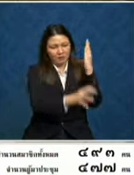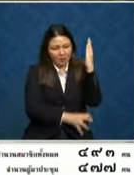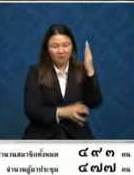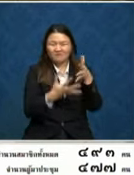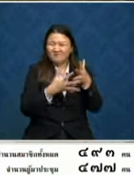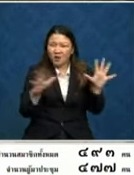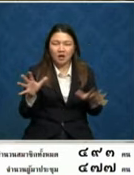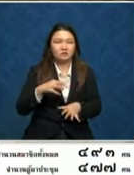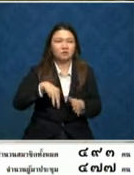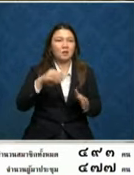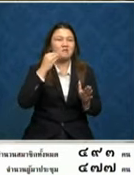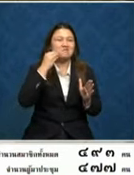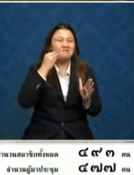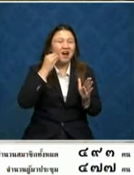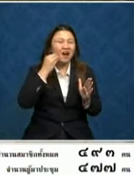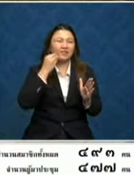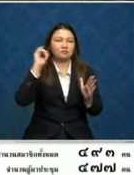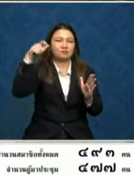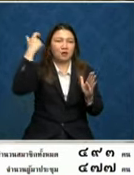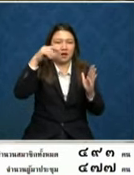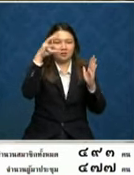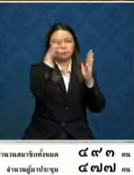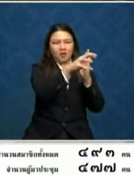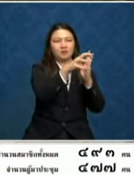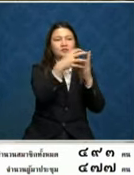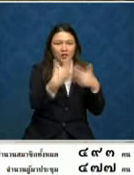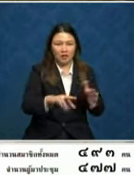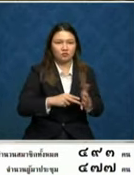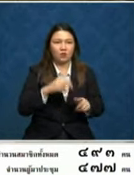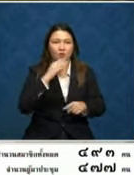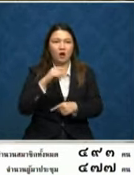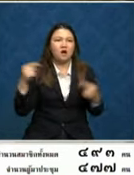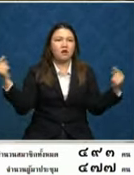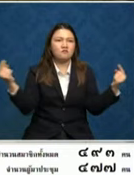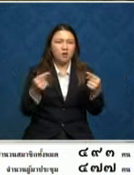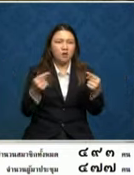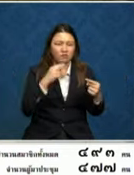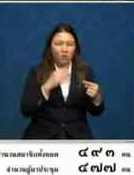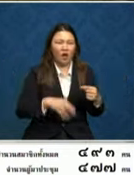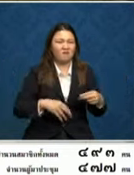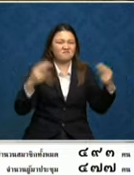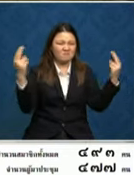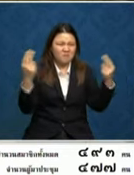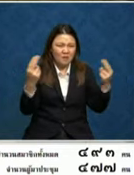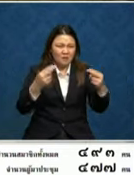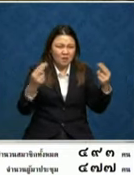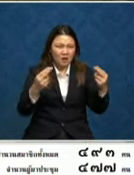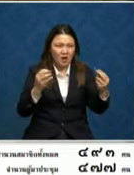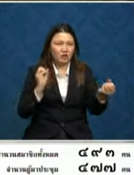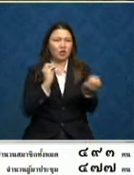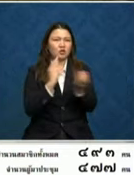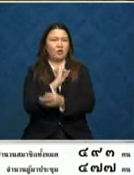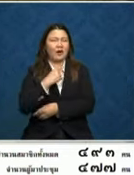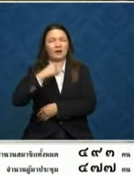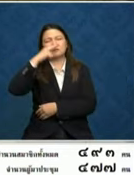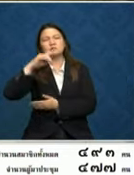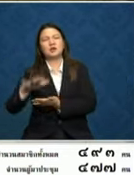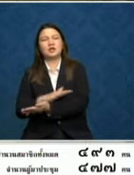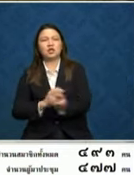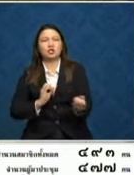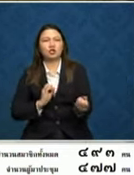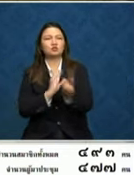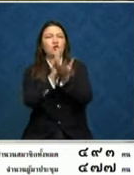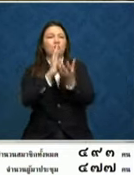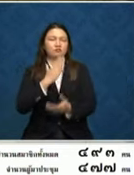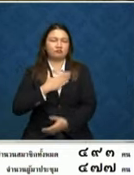านี้อยู่พม่าแต่เวลาลบกันทีไรใครเดือดร้อนครับประเทศไทยเดือดร้อนท่านประธาน